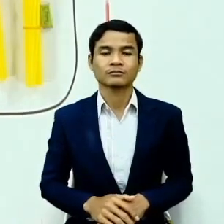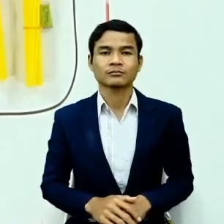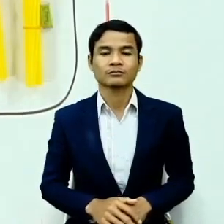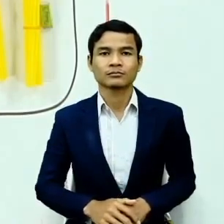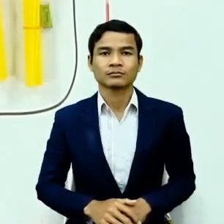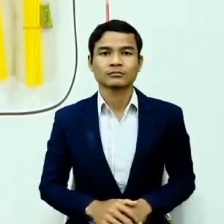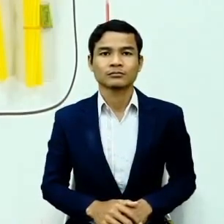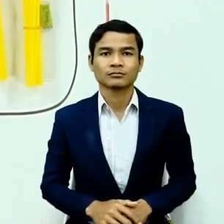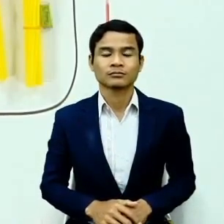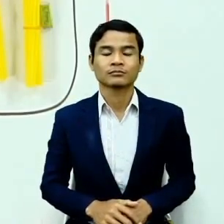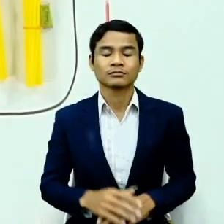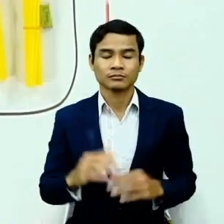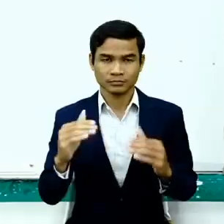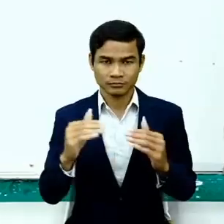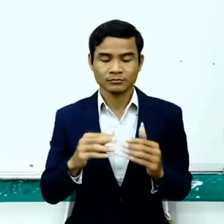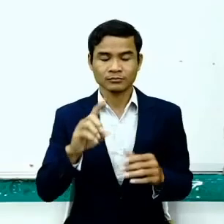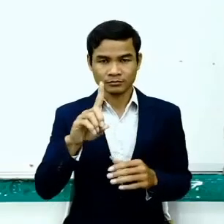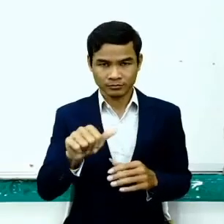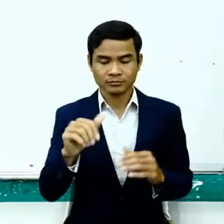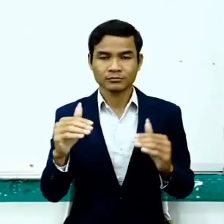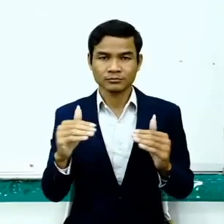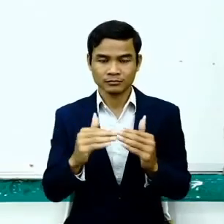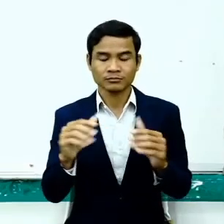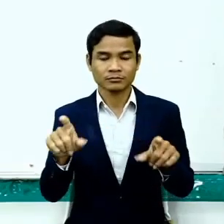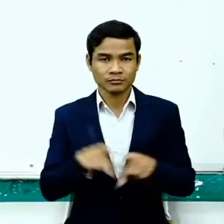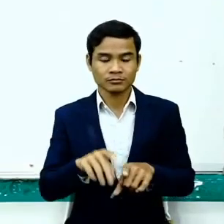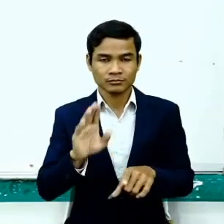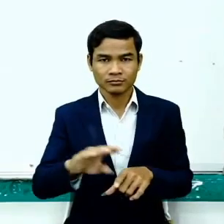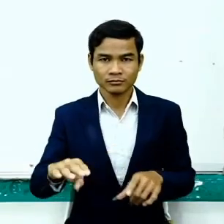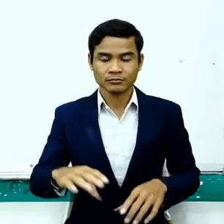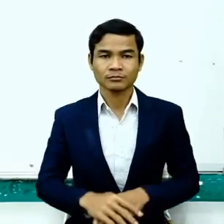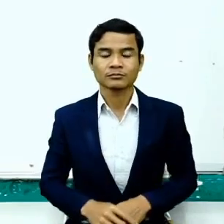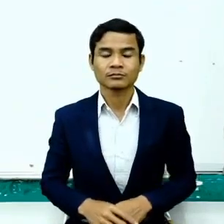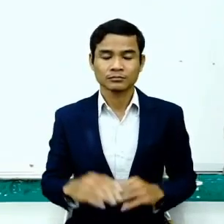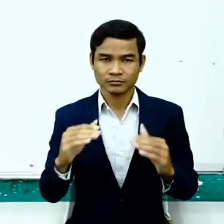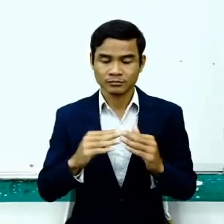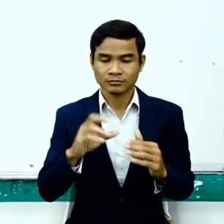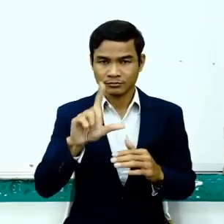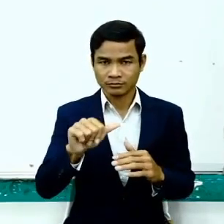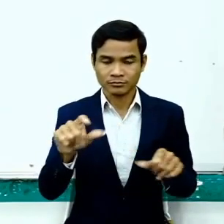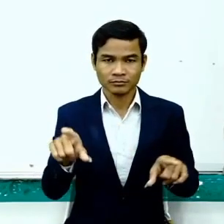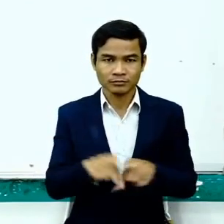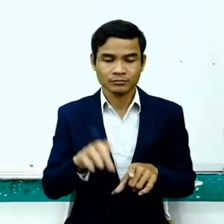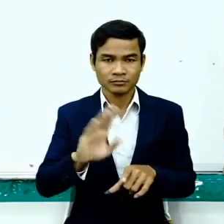chà xa mà nâng mùi rơi đi khní chà mùi rơi đi khní nè con nè